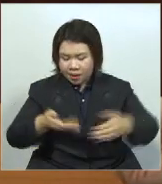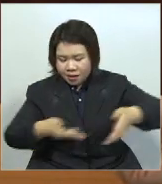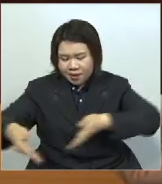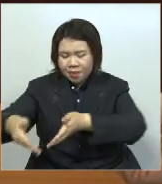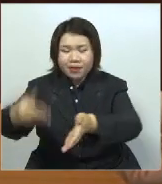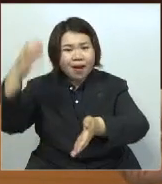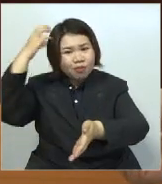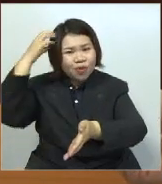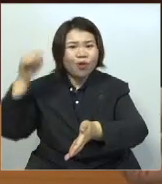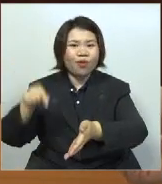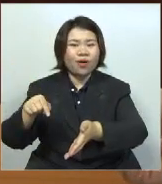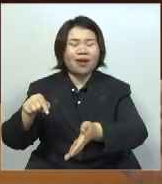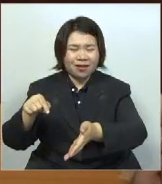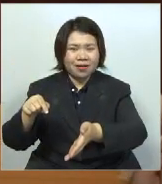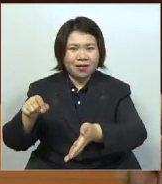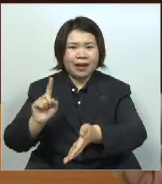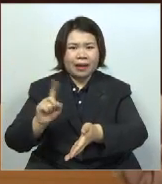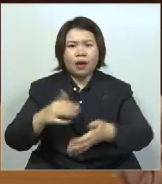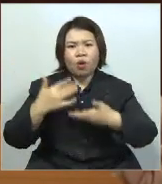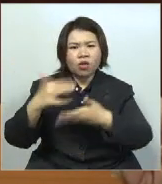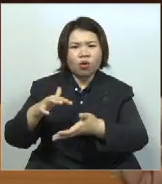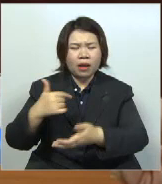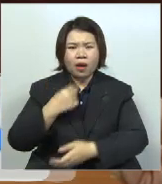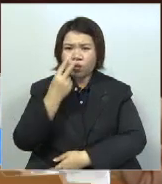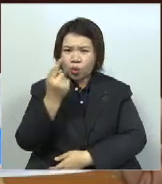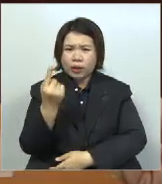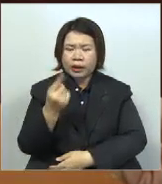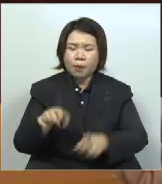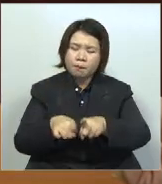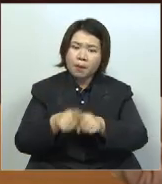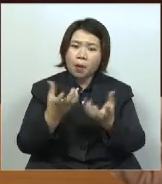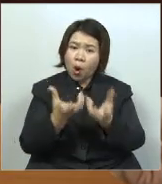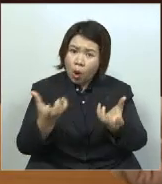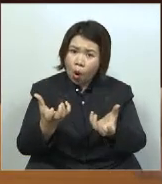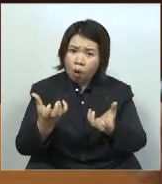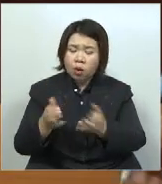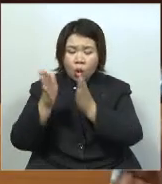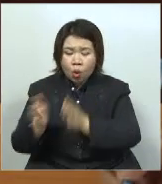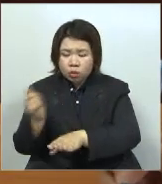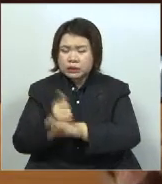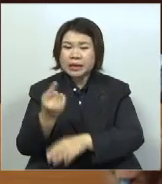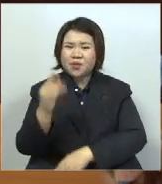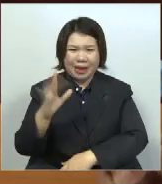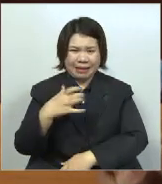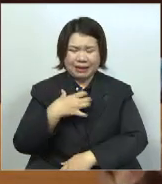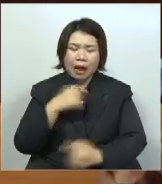งคือโลจิสติกอันนี้ไม่ได้มองภาพเรื่องการขนส่งสินค้าหรือคนอย่างเดียวเป็นเรื่องของการท่องเที่ยวด้ว